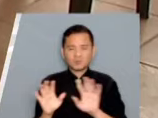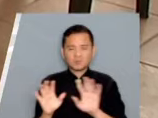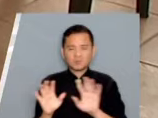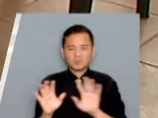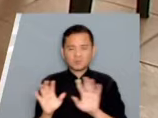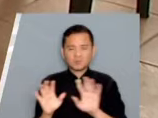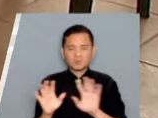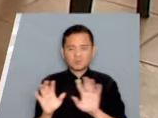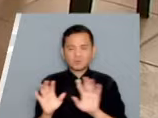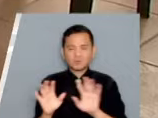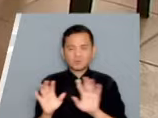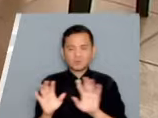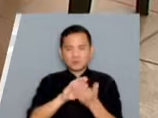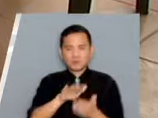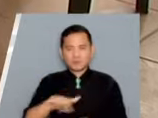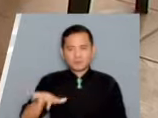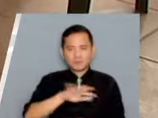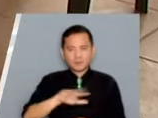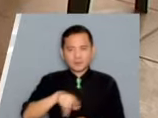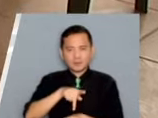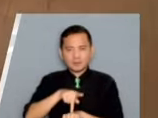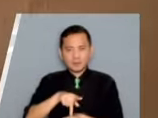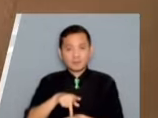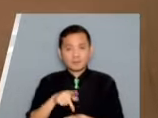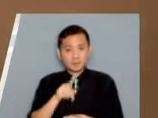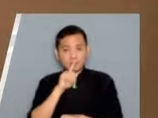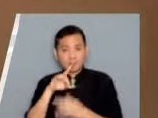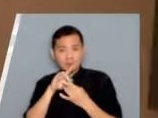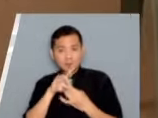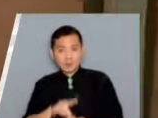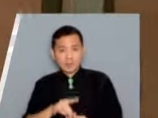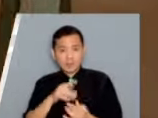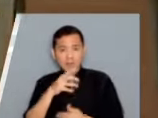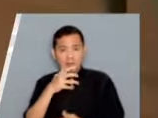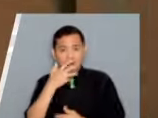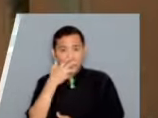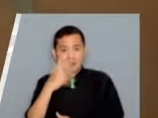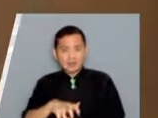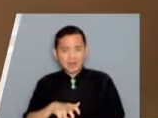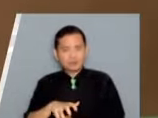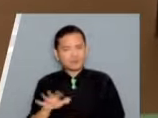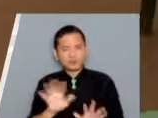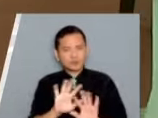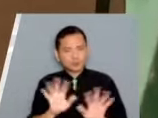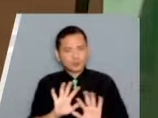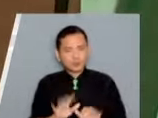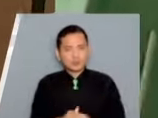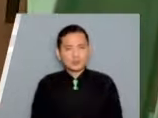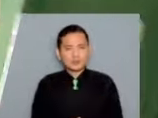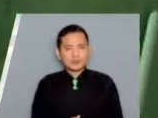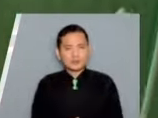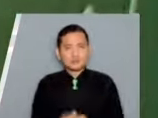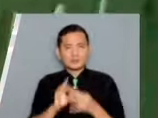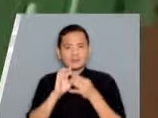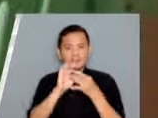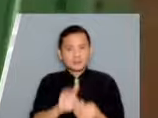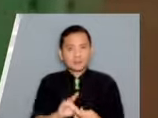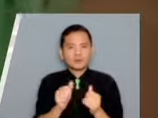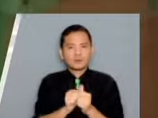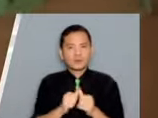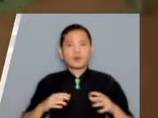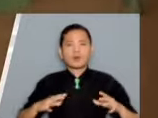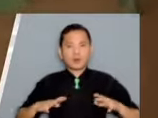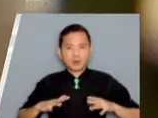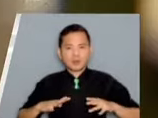hindi heat-related ang school adjustment ngayong araw, kundi dahil sa magkasunod na holidays bukas at sa